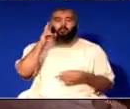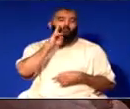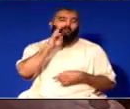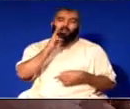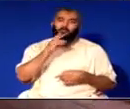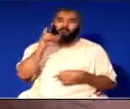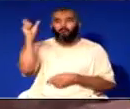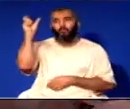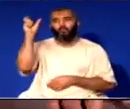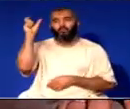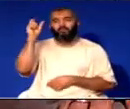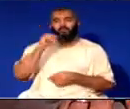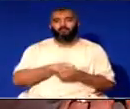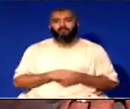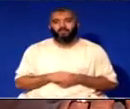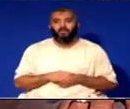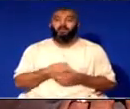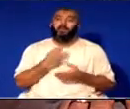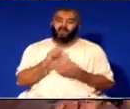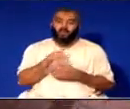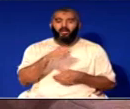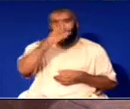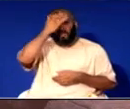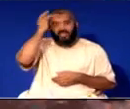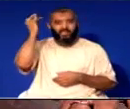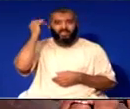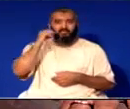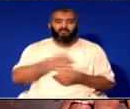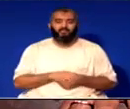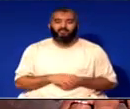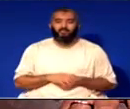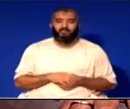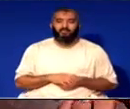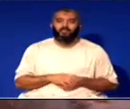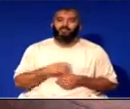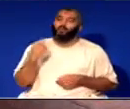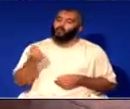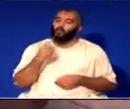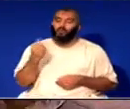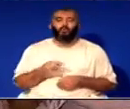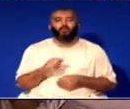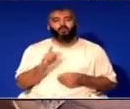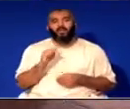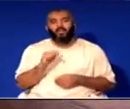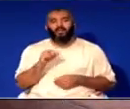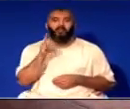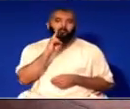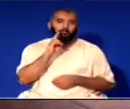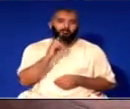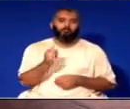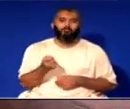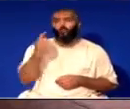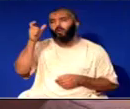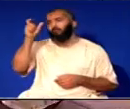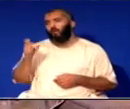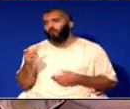في كثير من الأحيان تقع، خاصة في هذه الفترة تاع الصيف، خاصة الفترة هذه تاع الصيف دائما جدال ولا مشاكل. أيوة، واحد حاب يفتح طاقة،